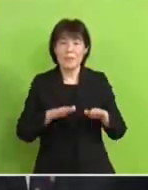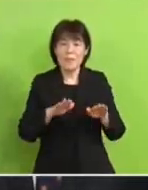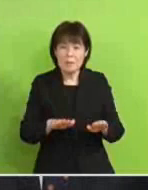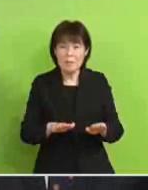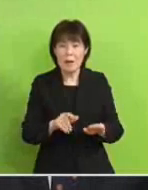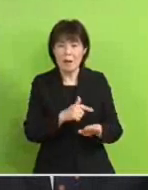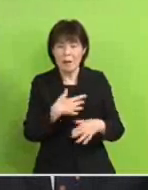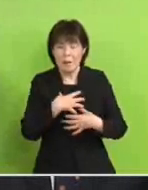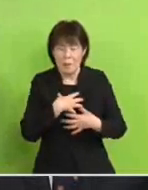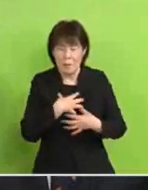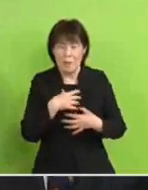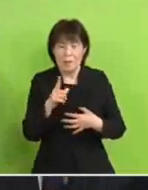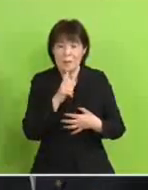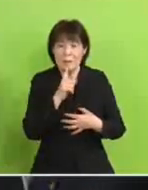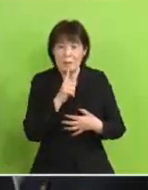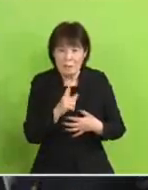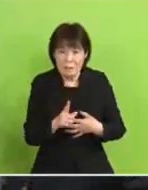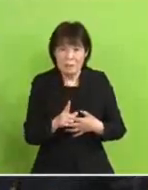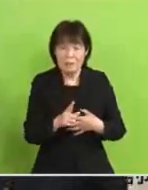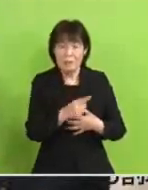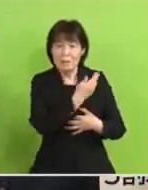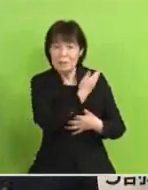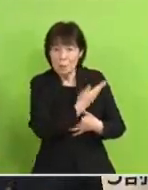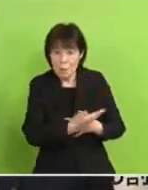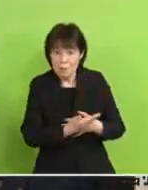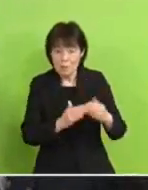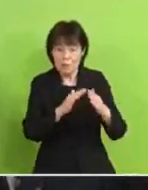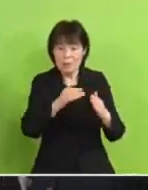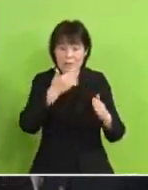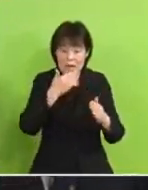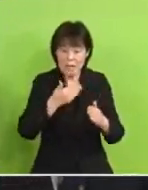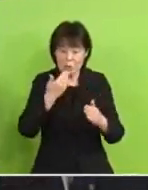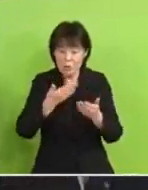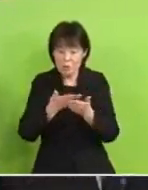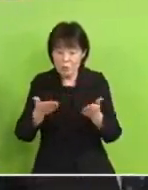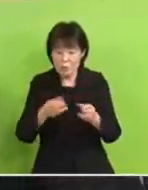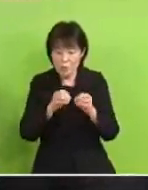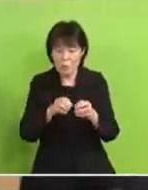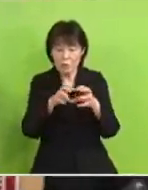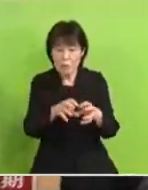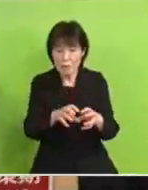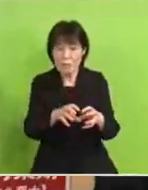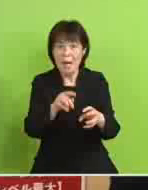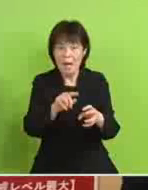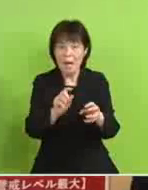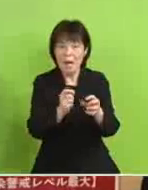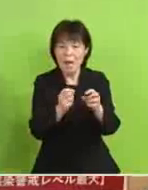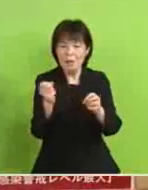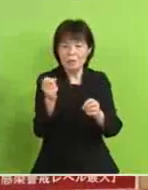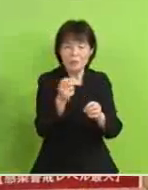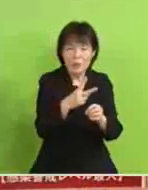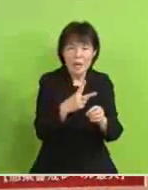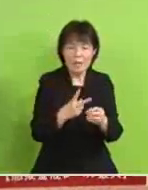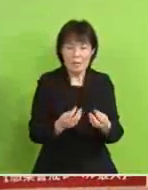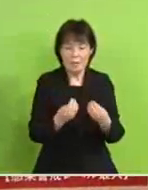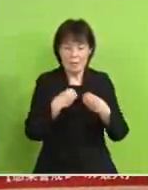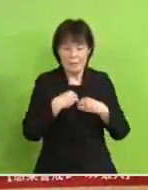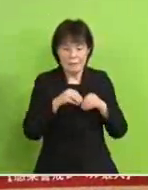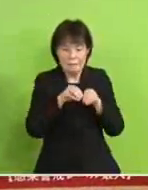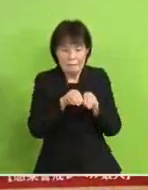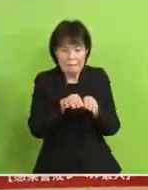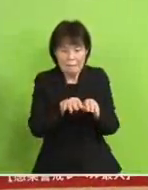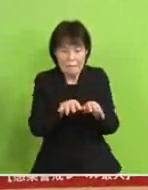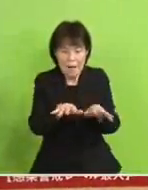今最も危惧していることは、こうした会食や飲食店でのクラスターが再びさらなる感染拡大